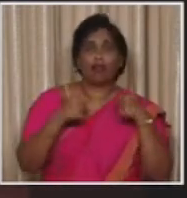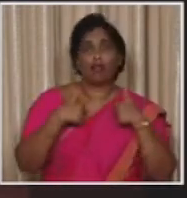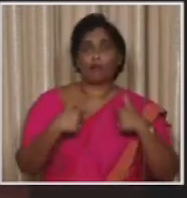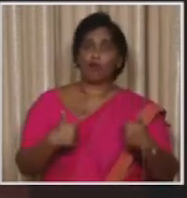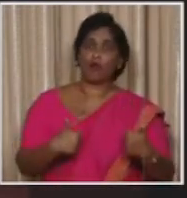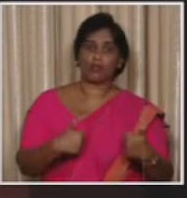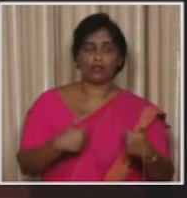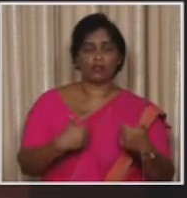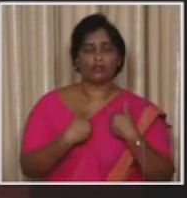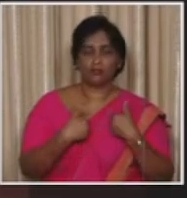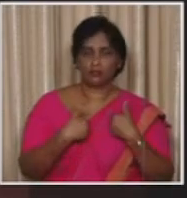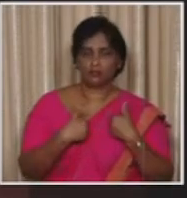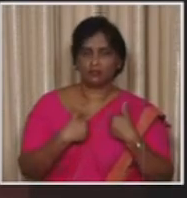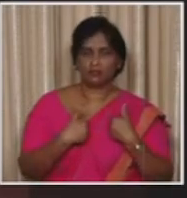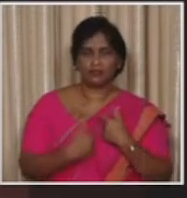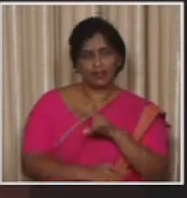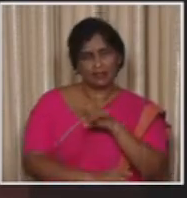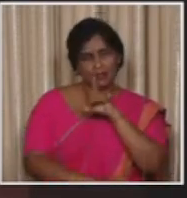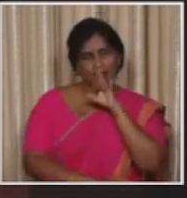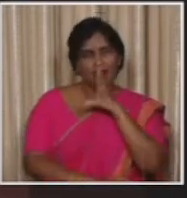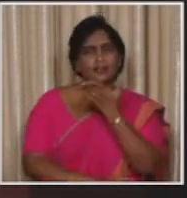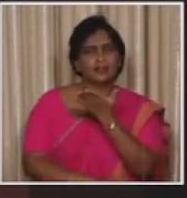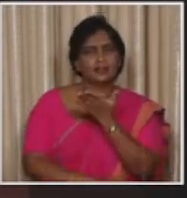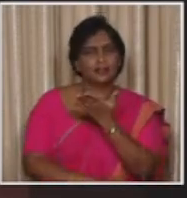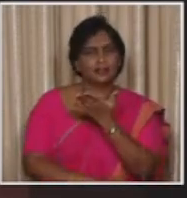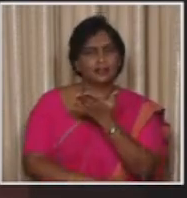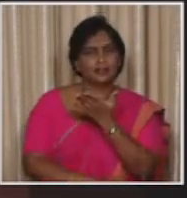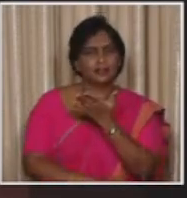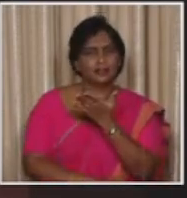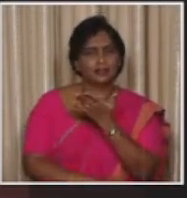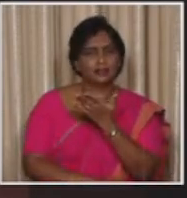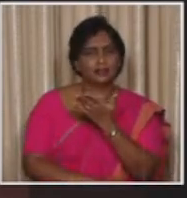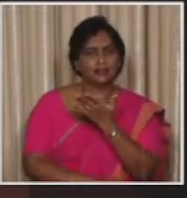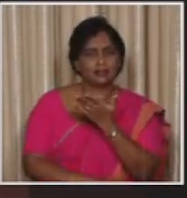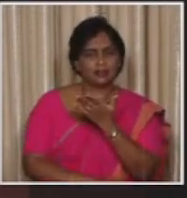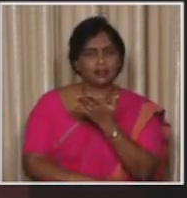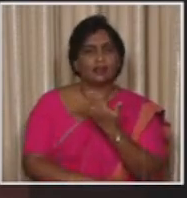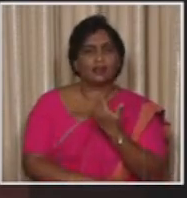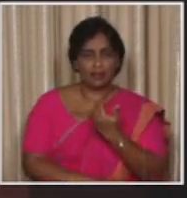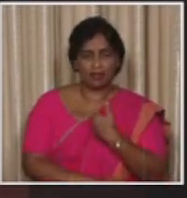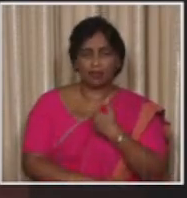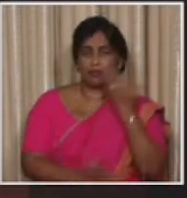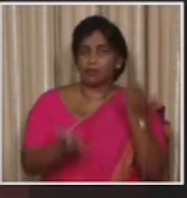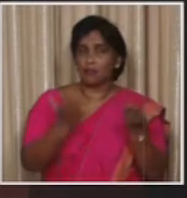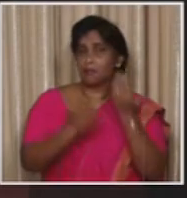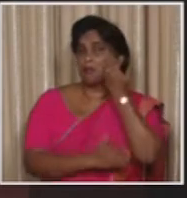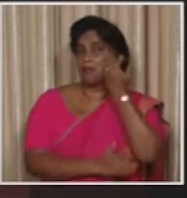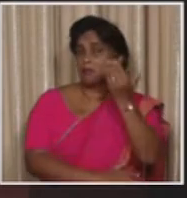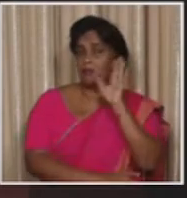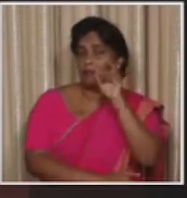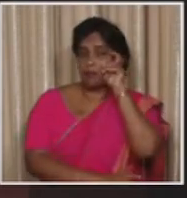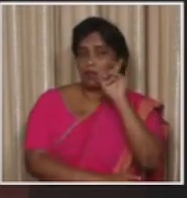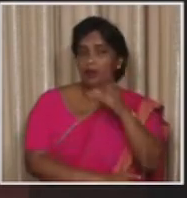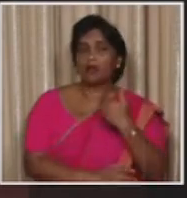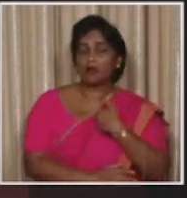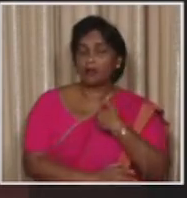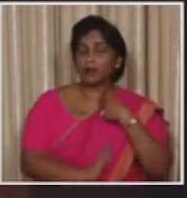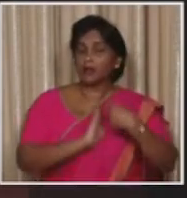ඉන්නවලු. මොන ලැජ්ජ නැති ප්‍රකාශයක්ද? අපි සංසන්දනය කරන්න ඕන අපේ